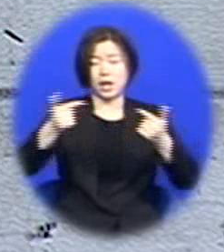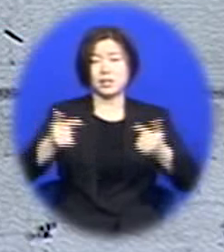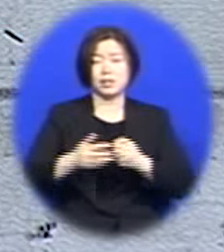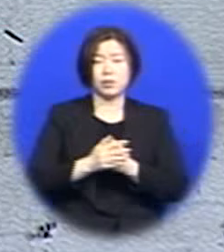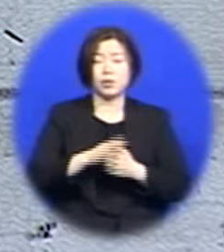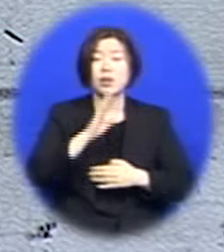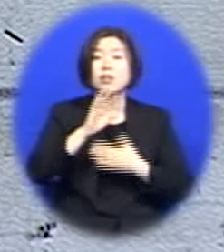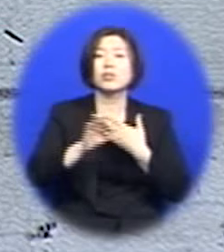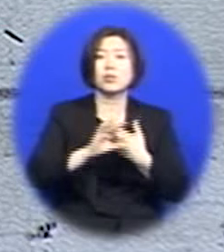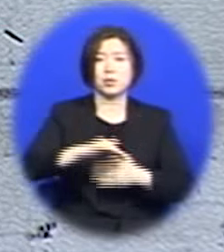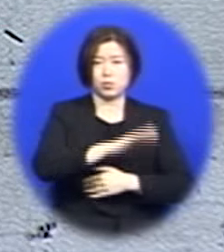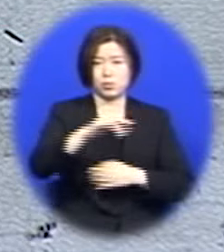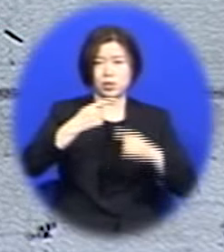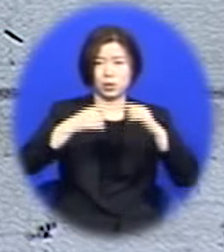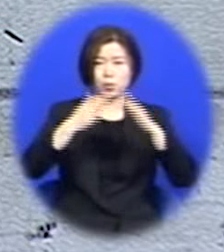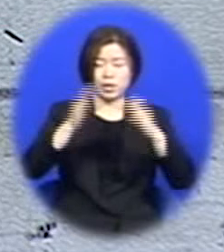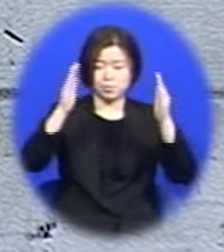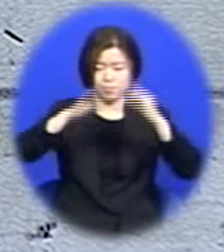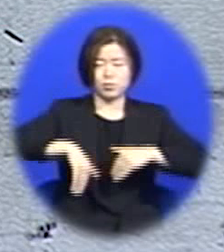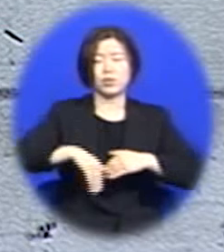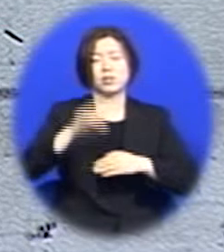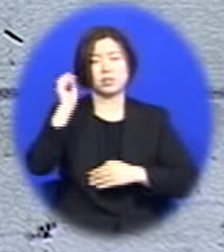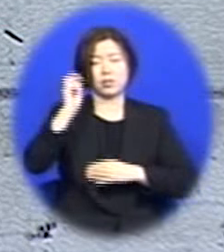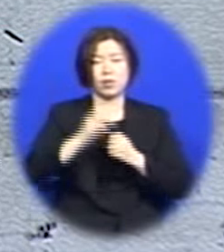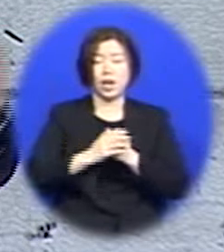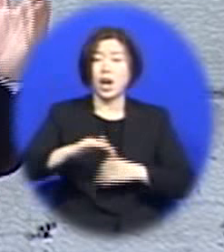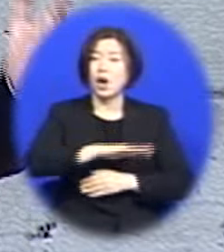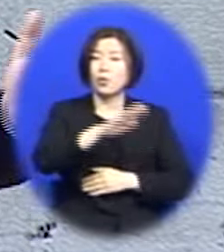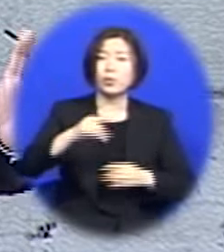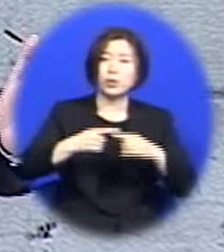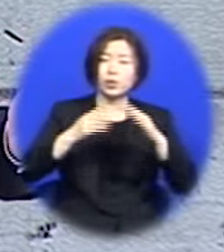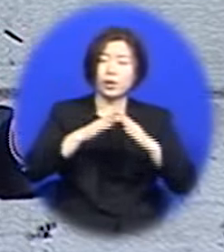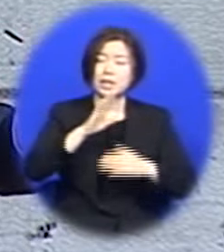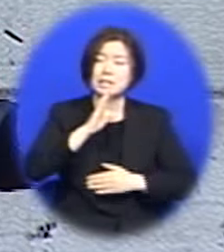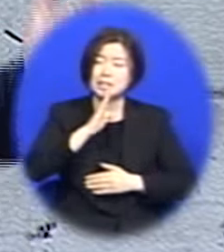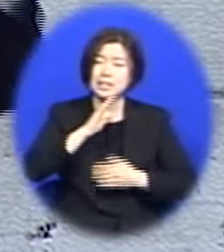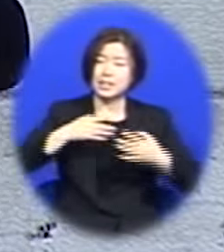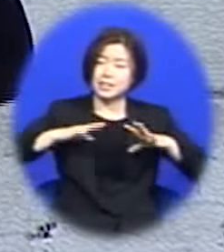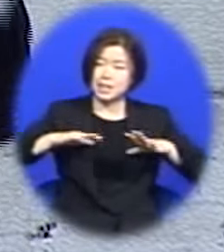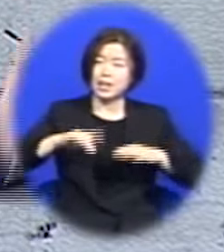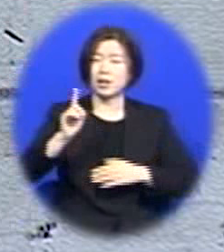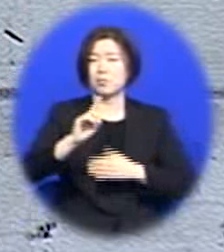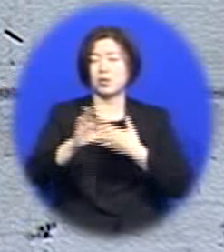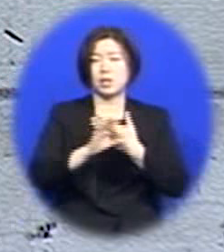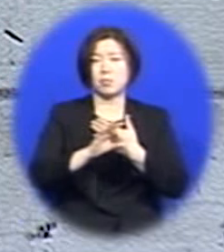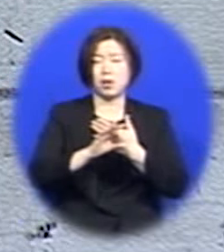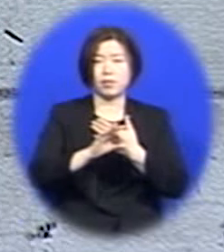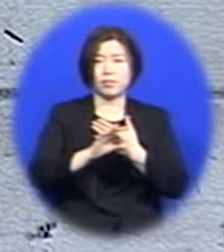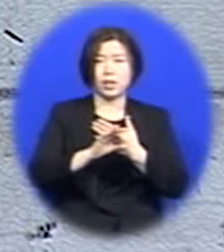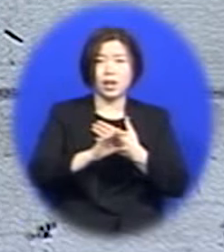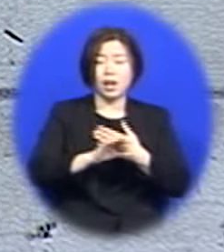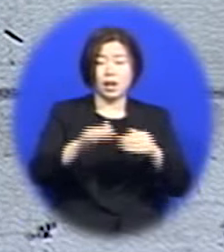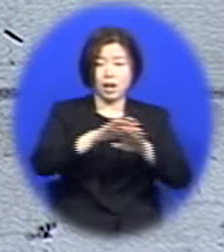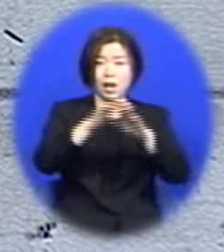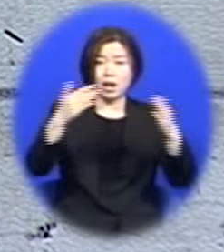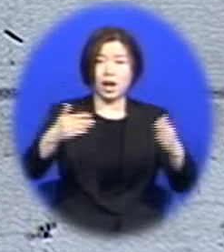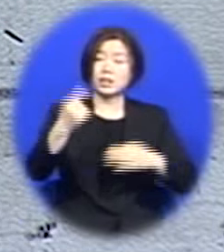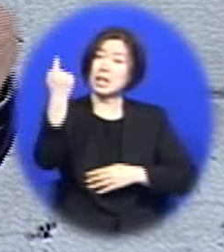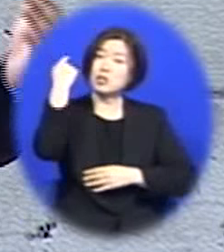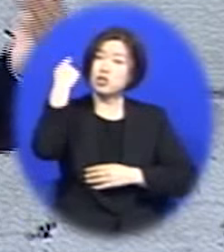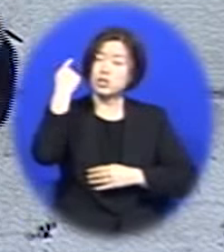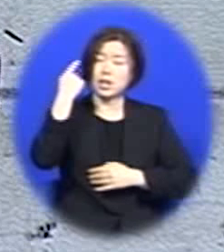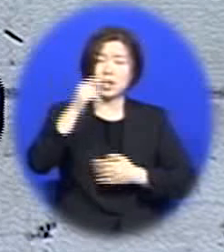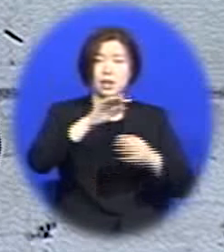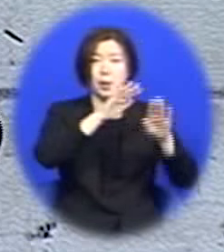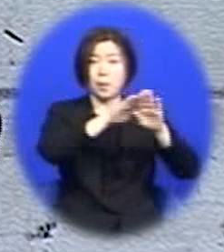교회는 무너져요. 우리 교회가 진짜 자랑하는 건 지금 여러분이 강단 인테리어를 보시는 것 같아요. 이